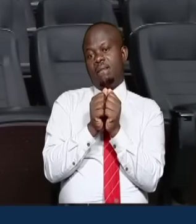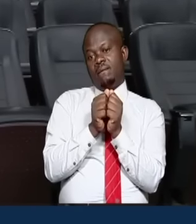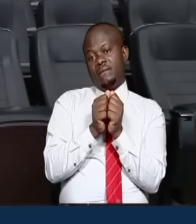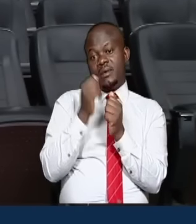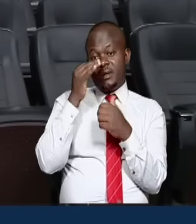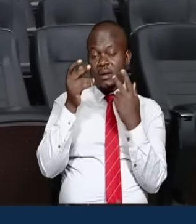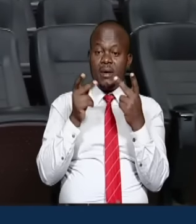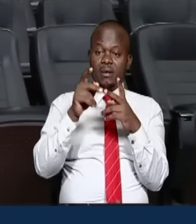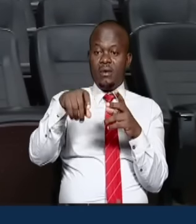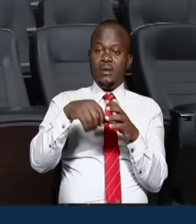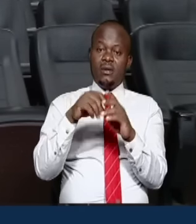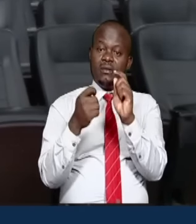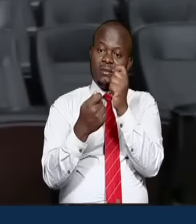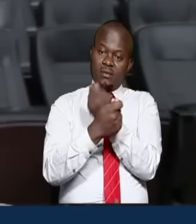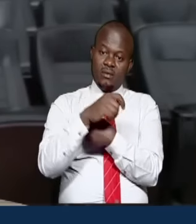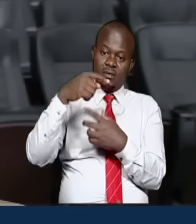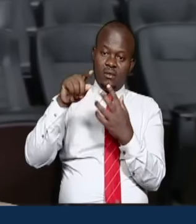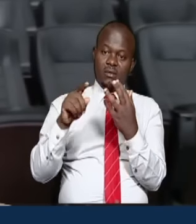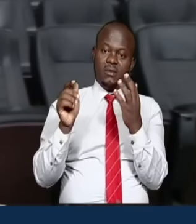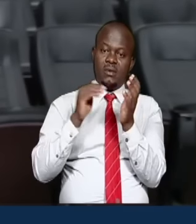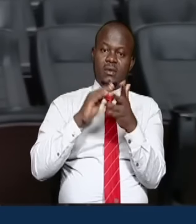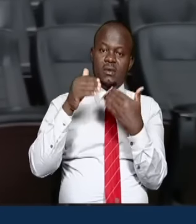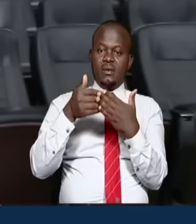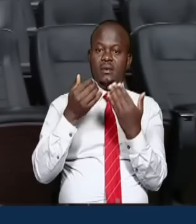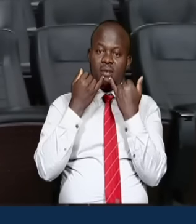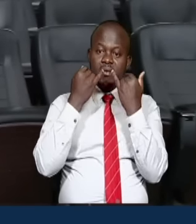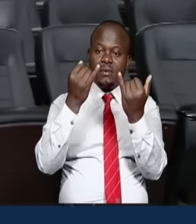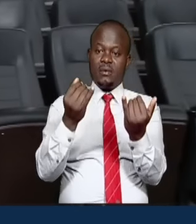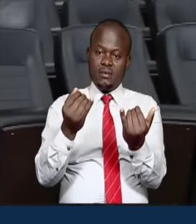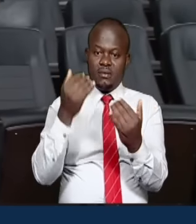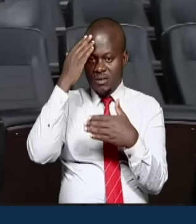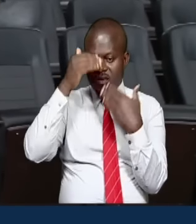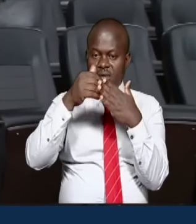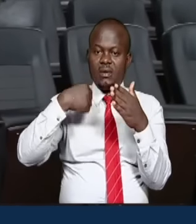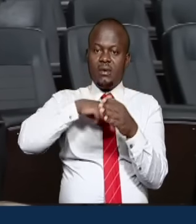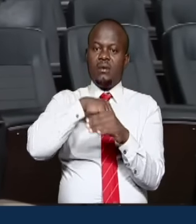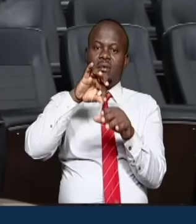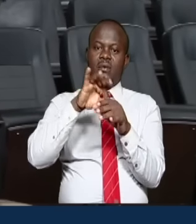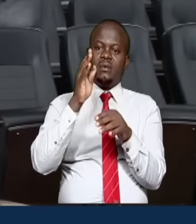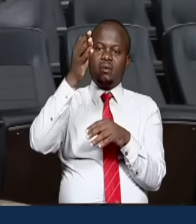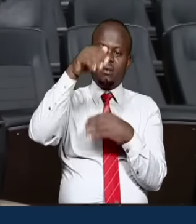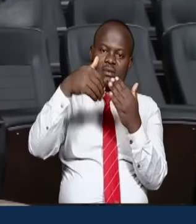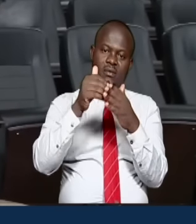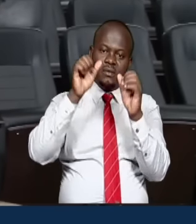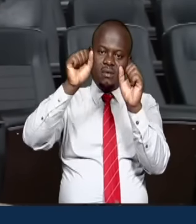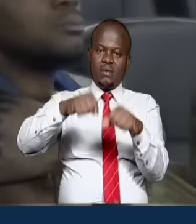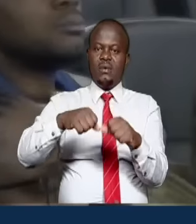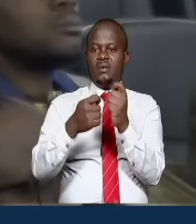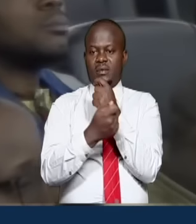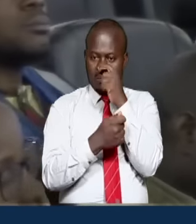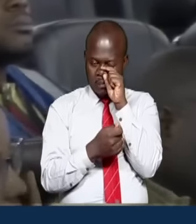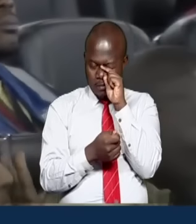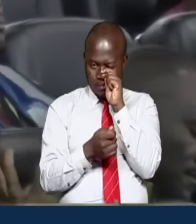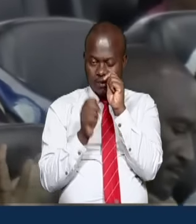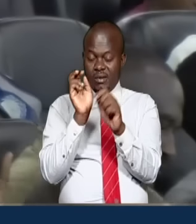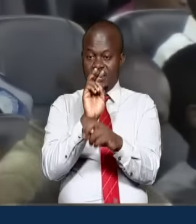hari ahakenewe gukosorwa, nabwo tubibabwire kugira ngo amatora y'ubutaha bazabashe kubikosora.